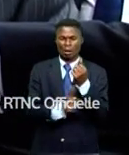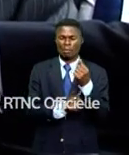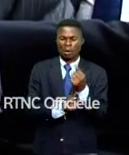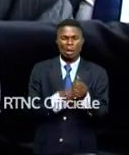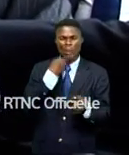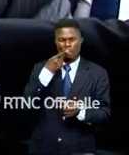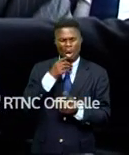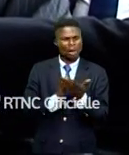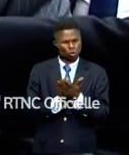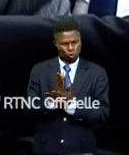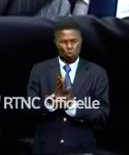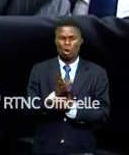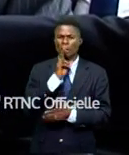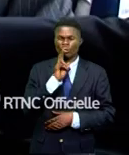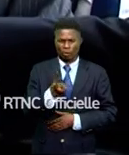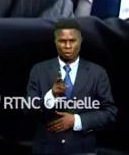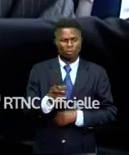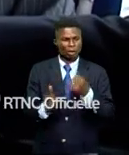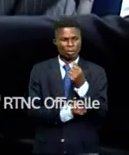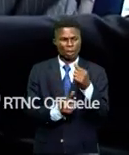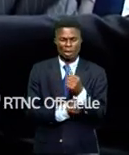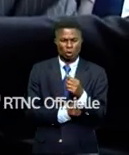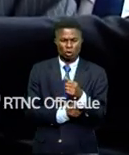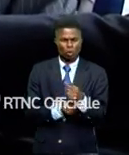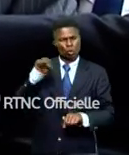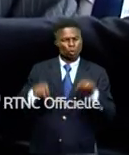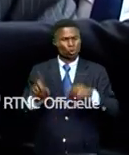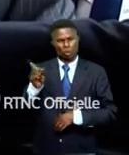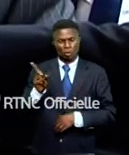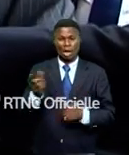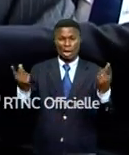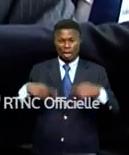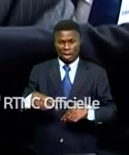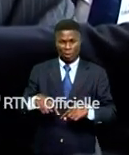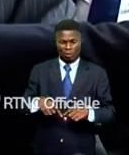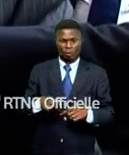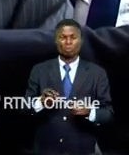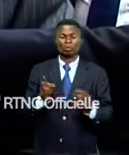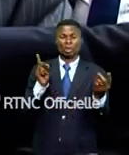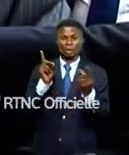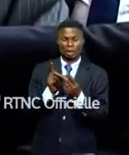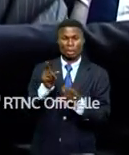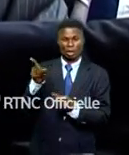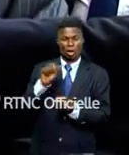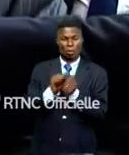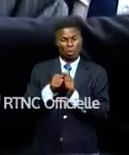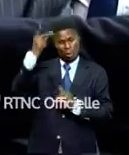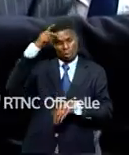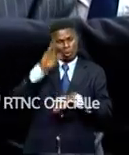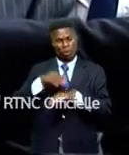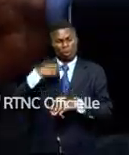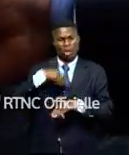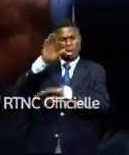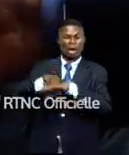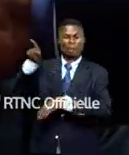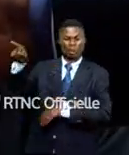parler que personne ne peut comparer. Et à chaque fois que je me retrouvais devant un problème politique, je faisais recours